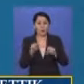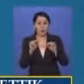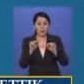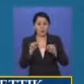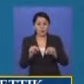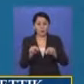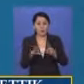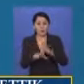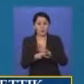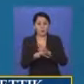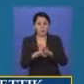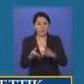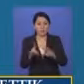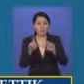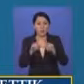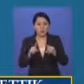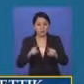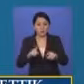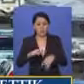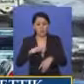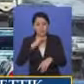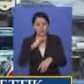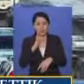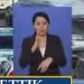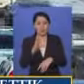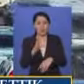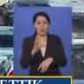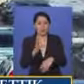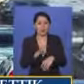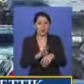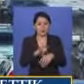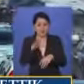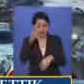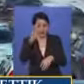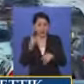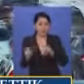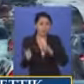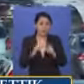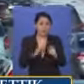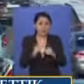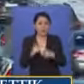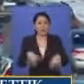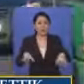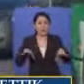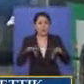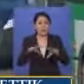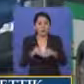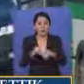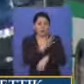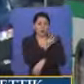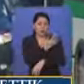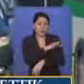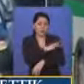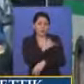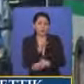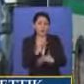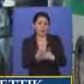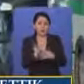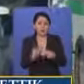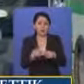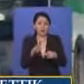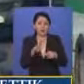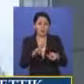көшбасшыларды іріктеуге ерекше назар аударамыз. Пандемия мемлекеттік басқару жүйесіндегі жалпы қоғамның осал тұстарын да ашып берді. Сондықтан